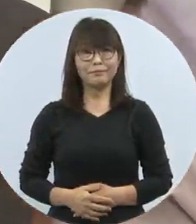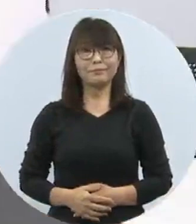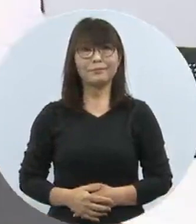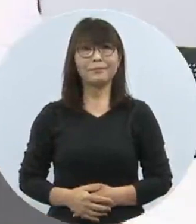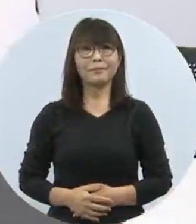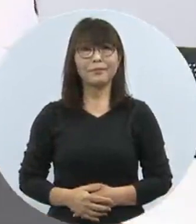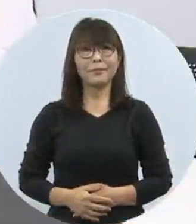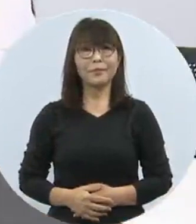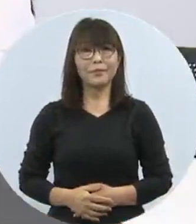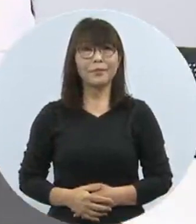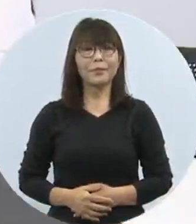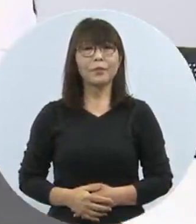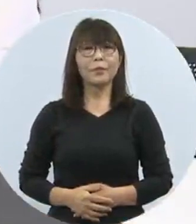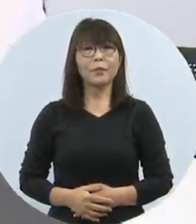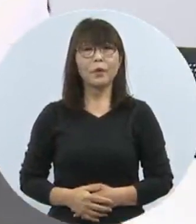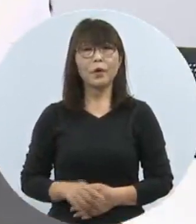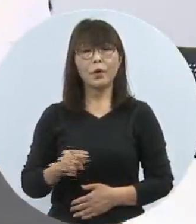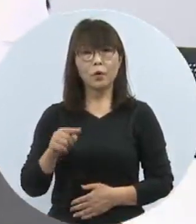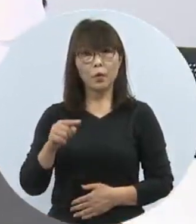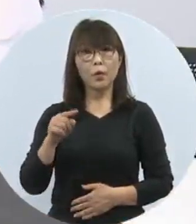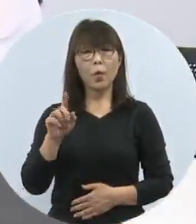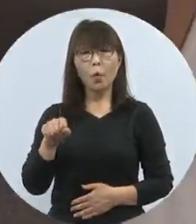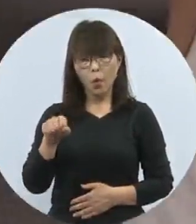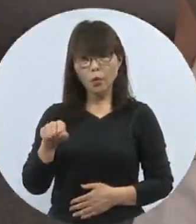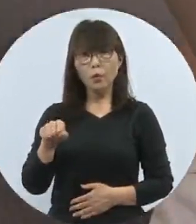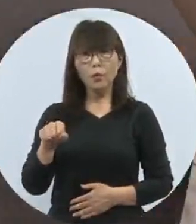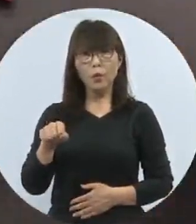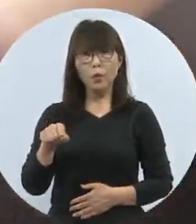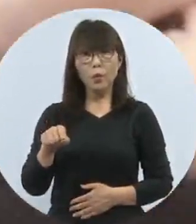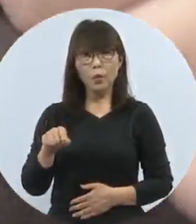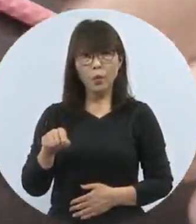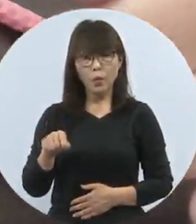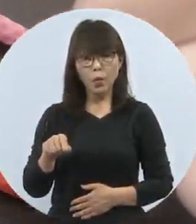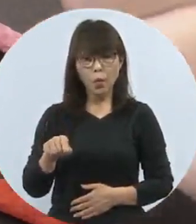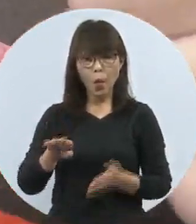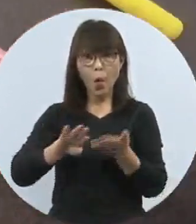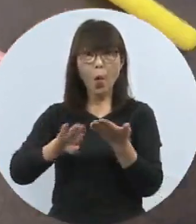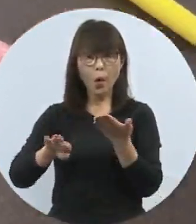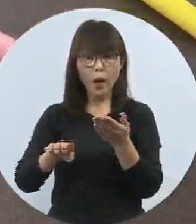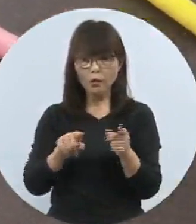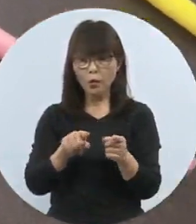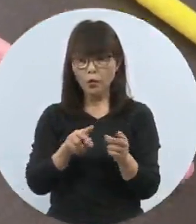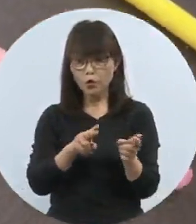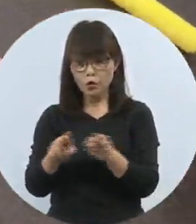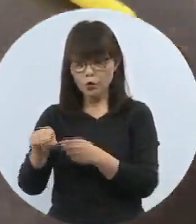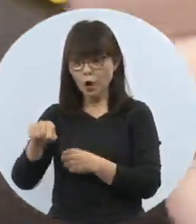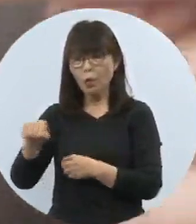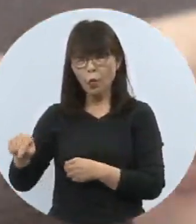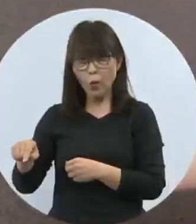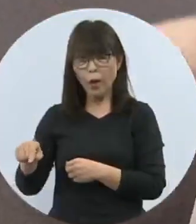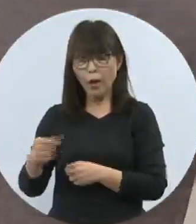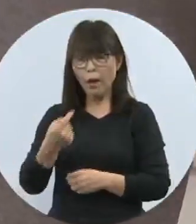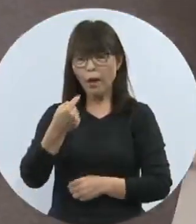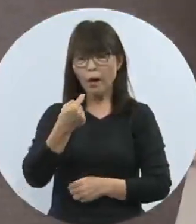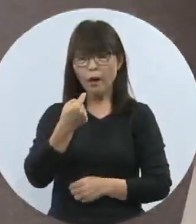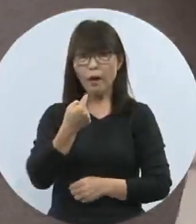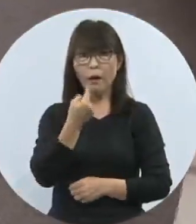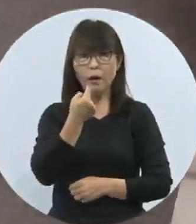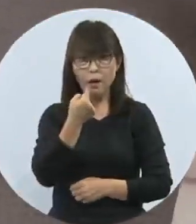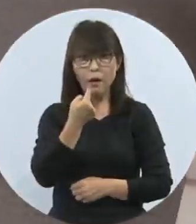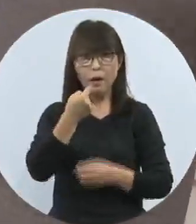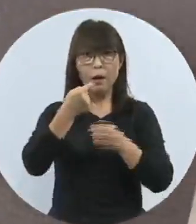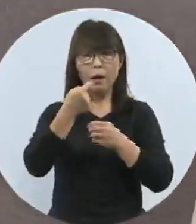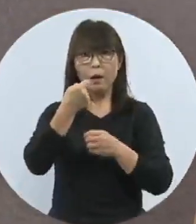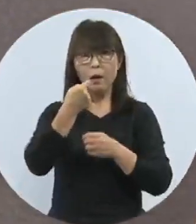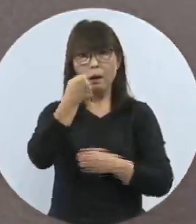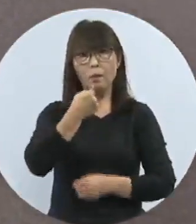。 そしたらこちらのじゃあ、デンタルフロスですとか、歯間ブラシというこの歯と